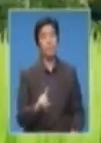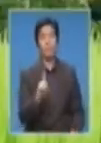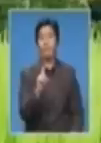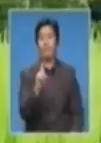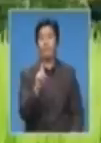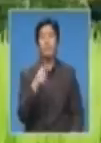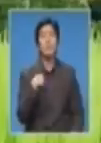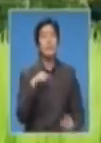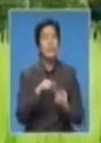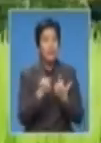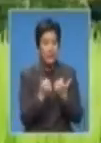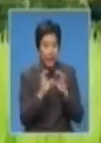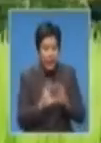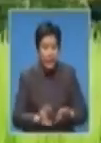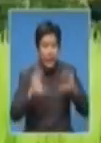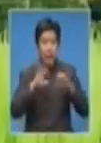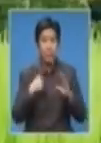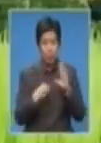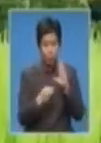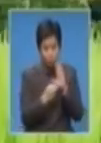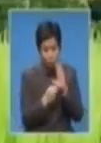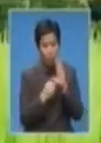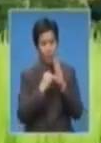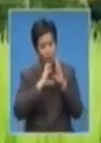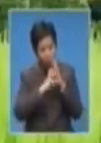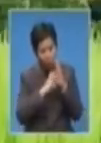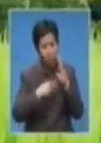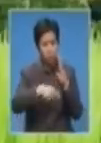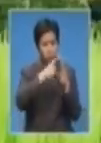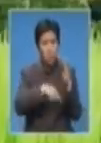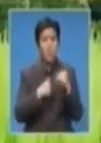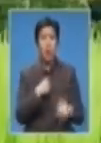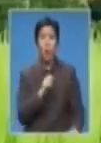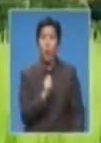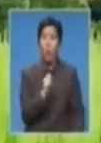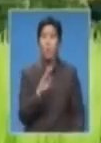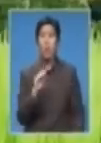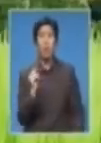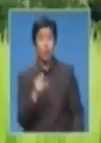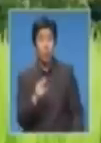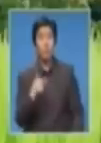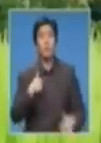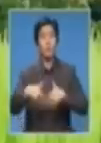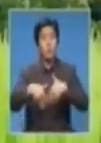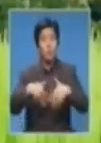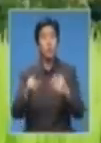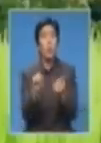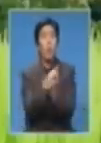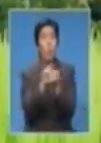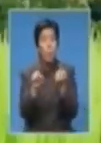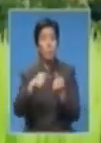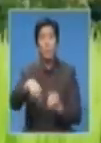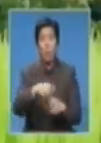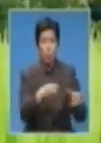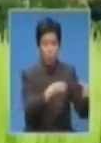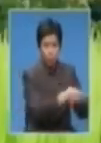ราะวันนี้เรามีข้าราชการทั้งส่วนกลางส่วนภูมิภาคนะครับส่วนท้องถิ่นเขาเป็นอบต.เหล่านี้แล้วก็ภาคประชาสังคมทุ